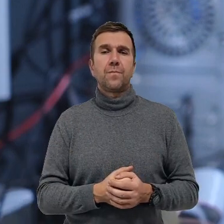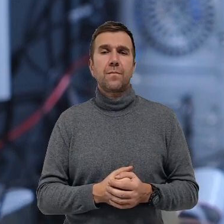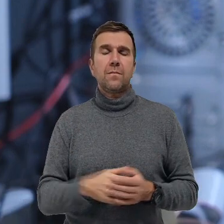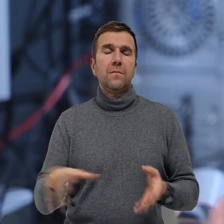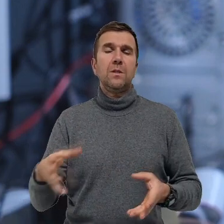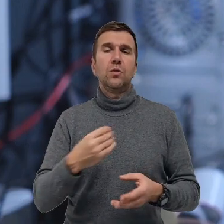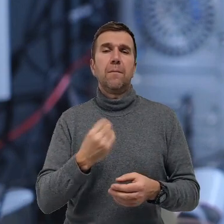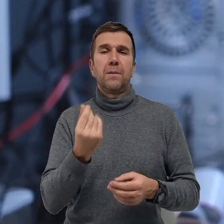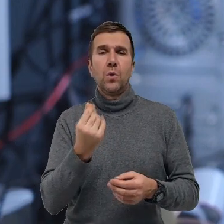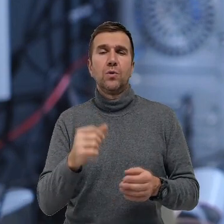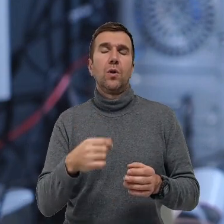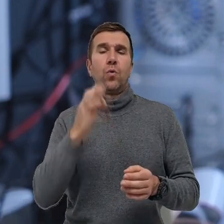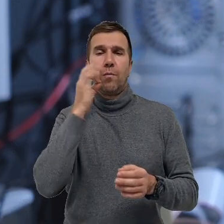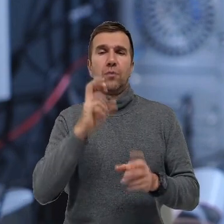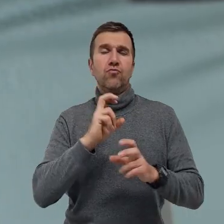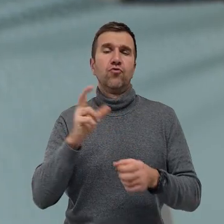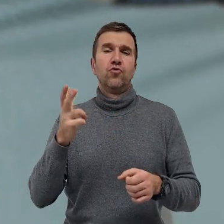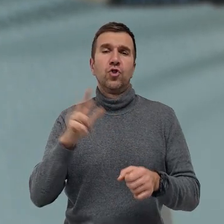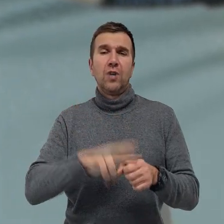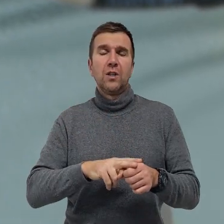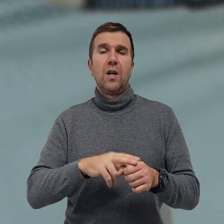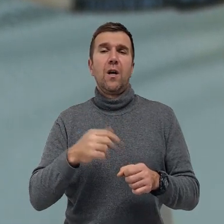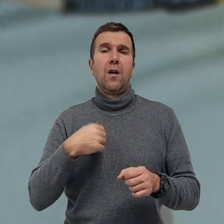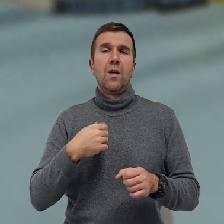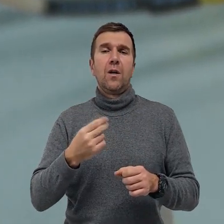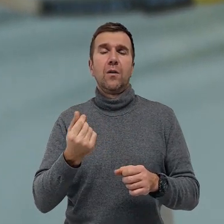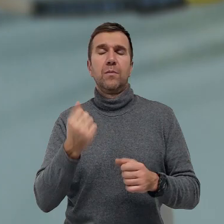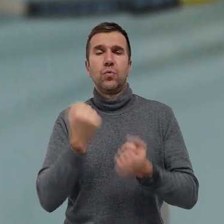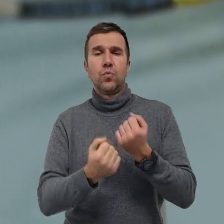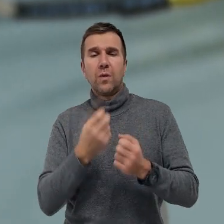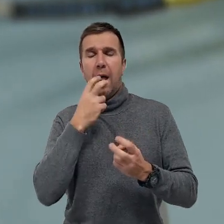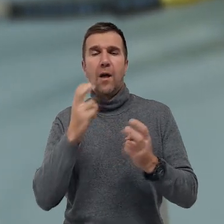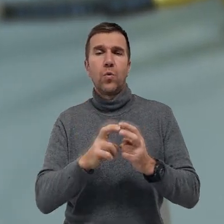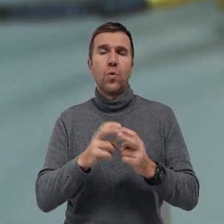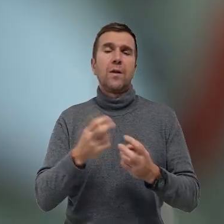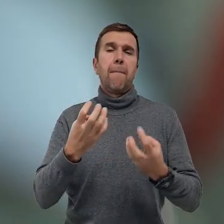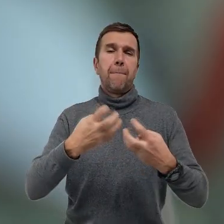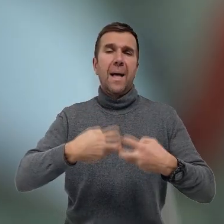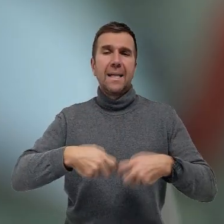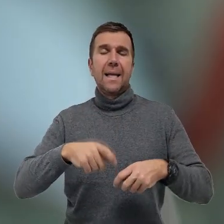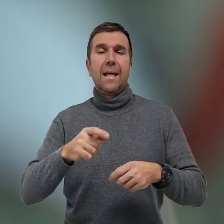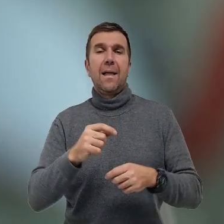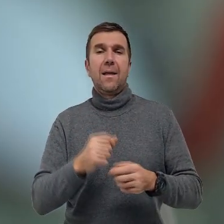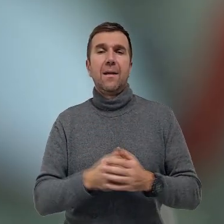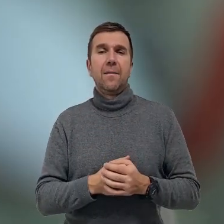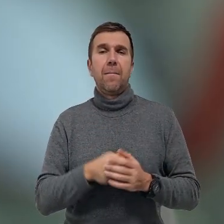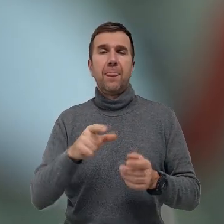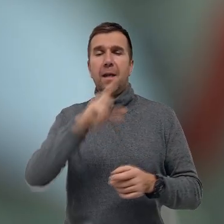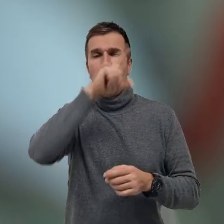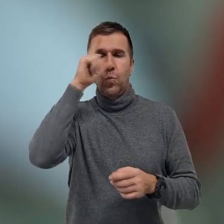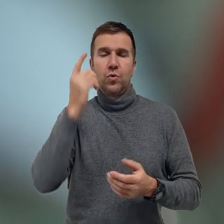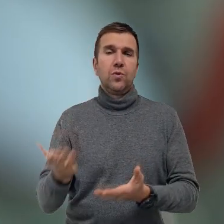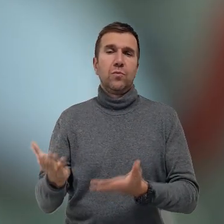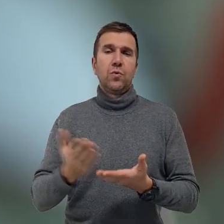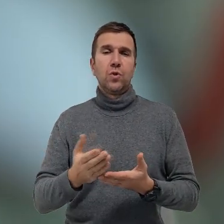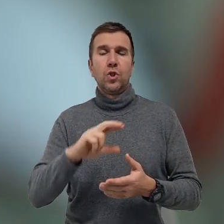żeby pozyskać odpowiednie pieniądze w odpowiednim czasie na wszelkiego rodzaju skomplikowaną elektronikę, mechanikę, no i właśnie tych ludzi. No